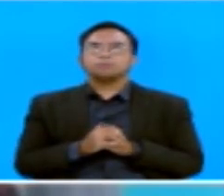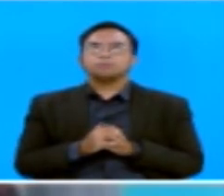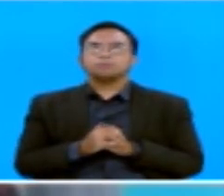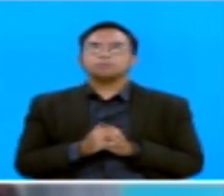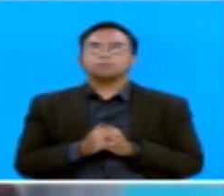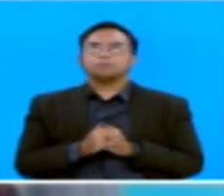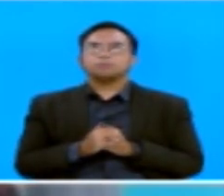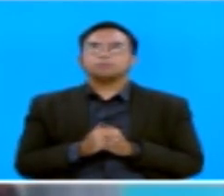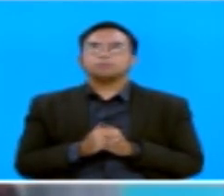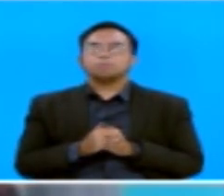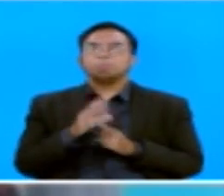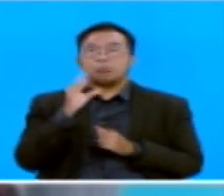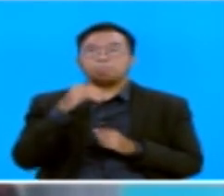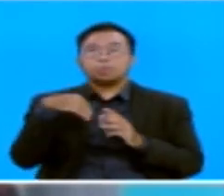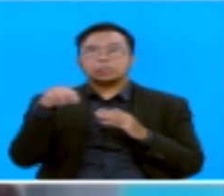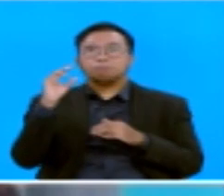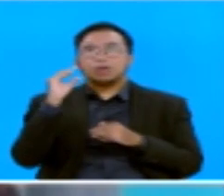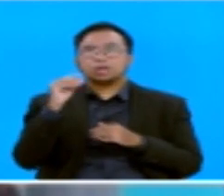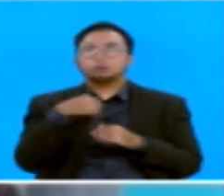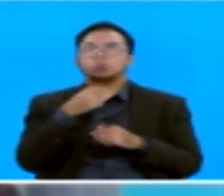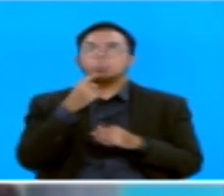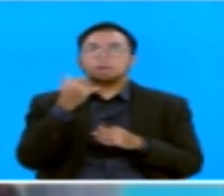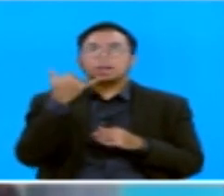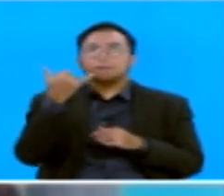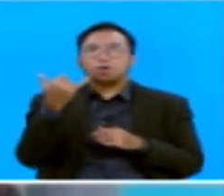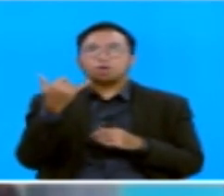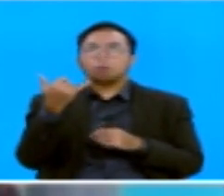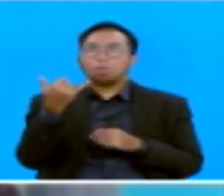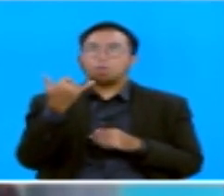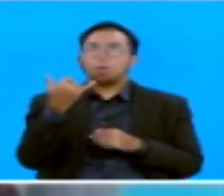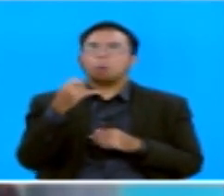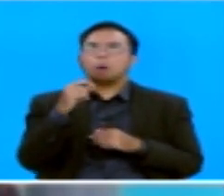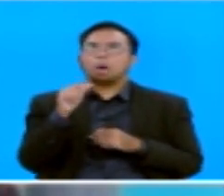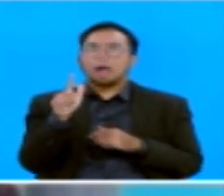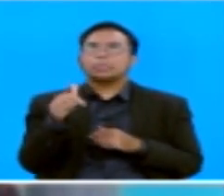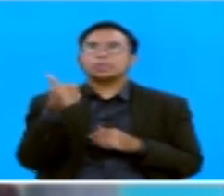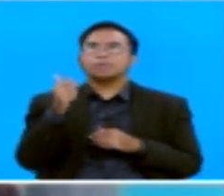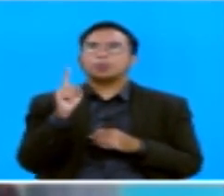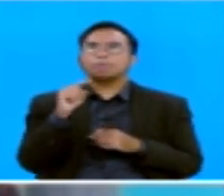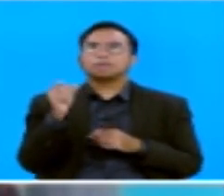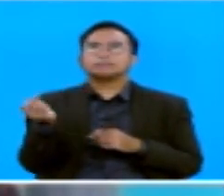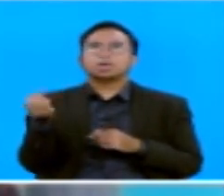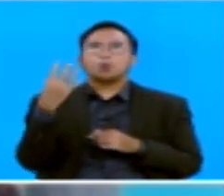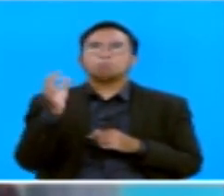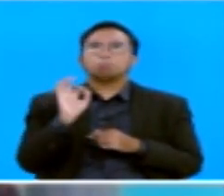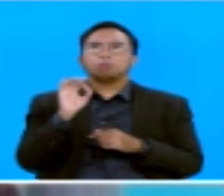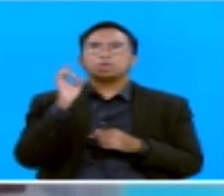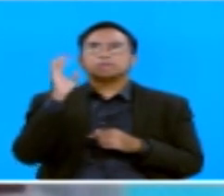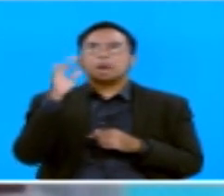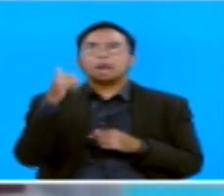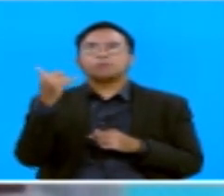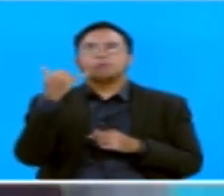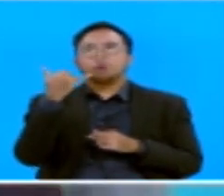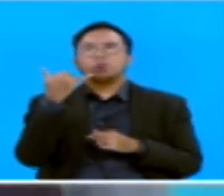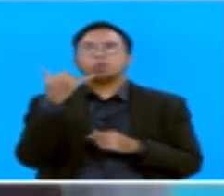pagi harinya saya telepon masih aktif tapi tidak diangkat. Kemudian siangnya saya telepon lagi sudah tidak